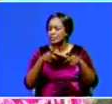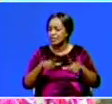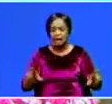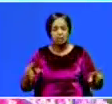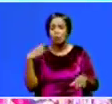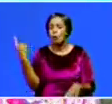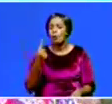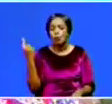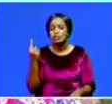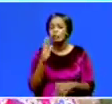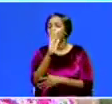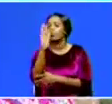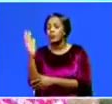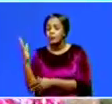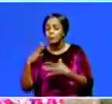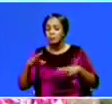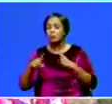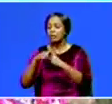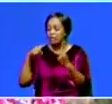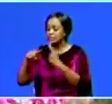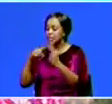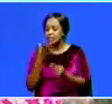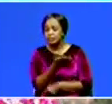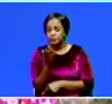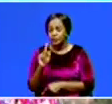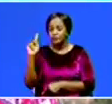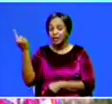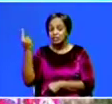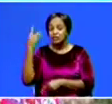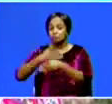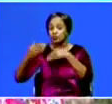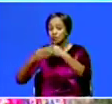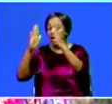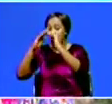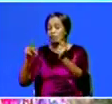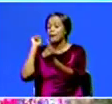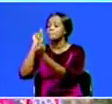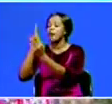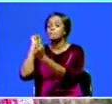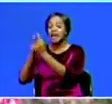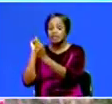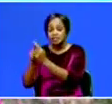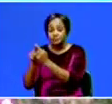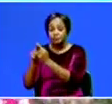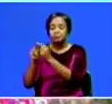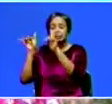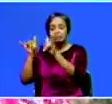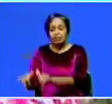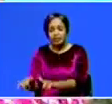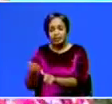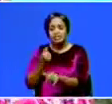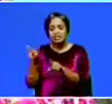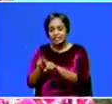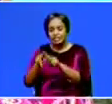hata watu walikuwa na uwawa hapa. Kwanza tulijenga nyumba ya mabati, tukakaa, dada akatafuta mpango,